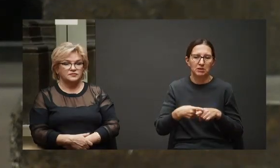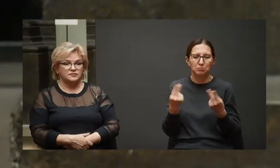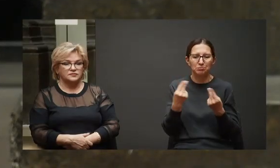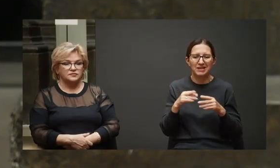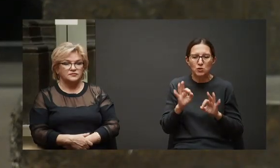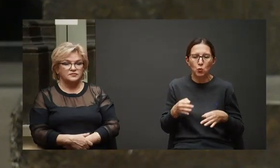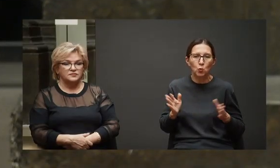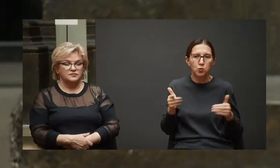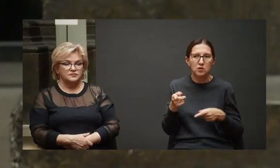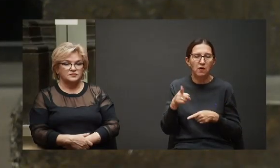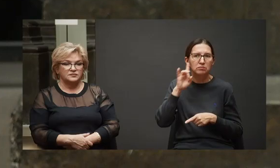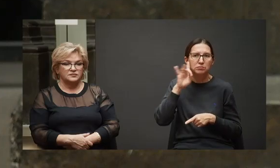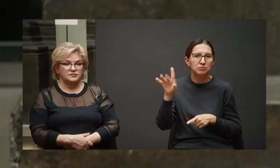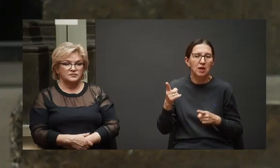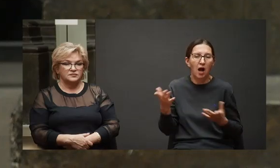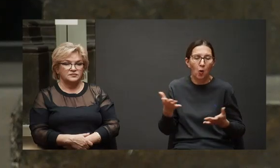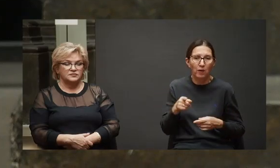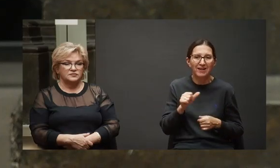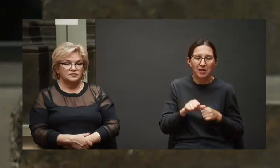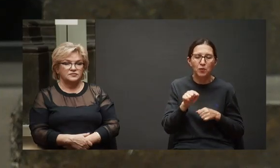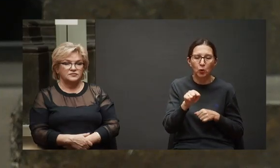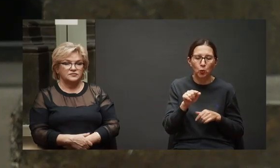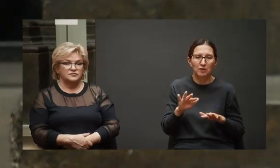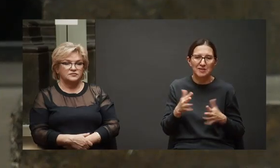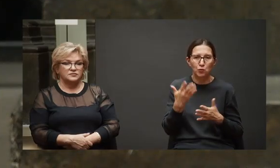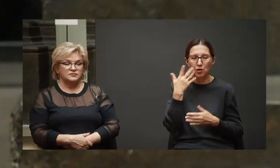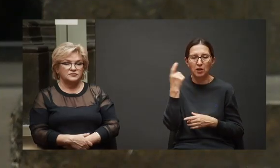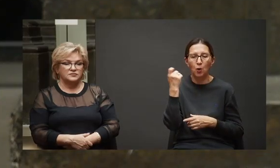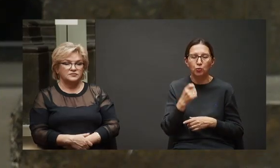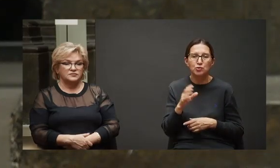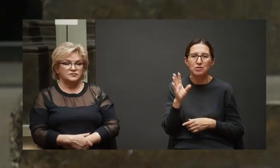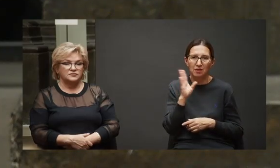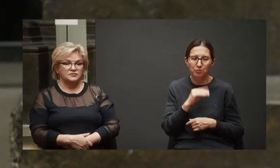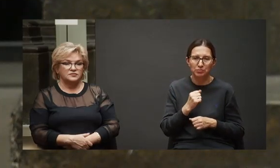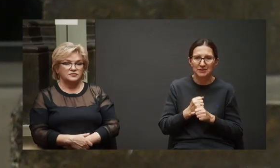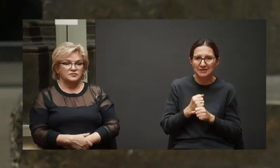вот тот случай, когда художнику удалось